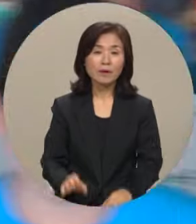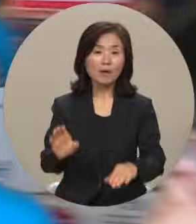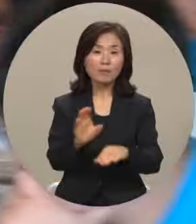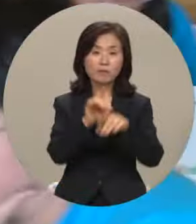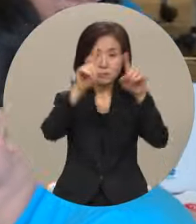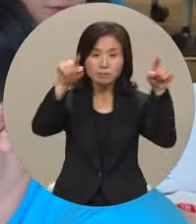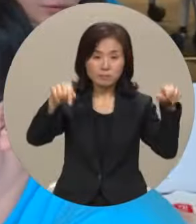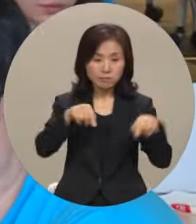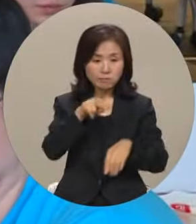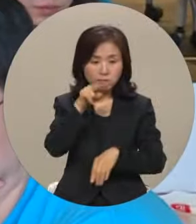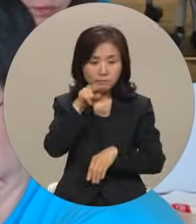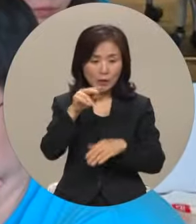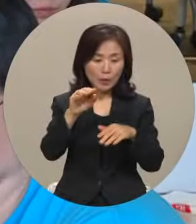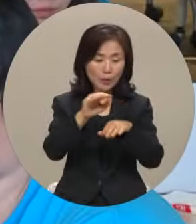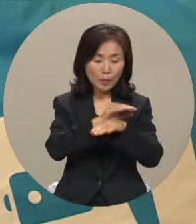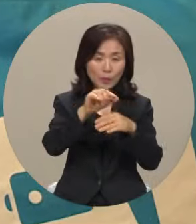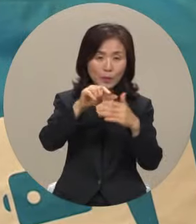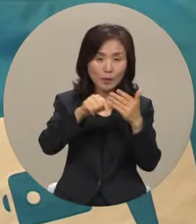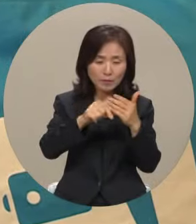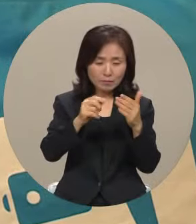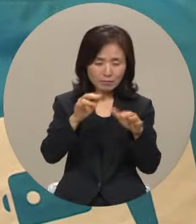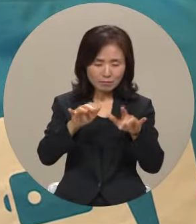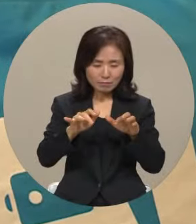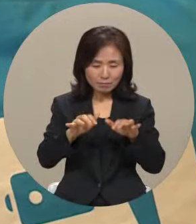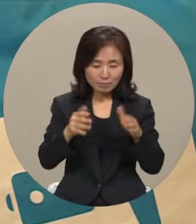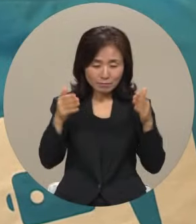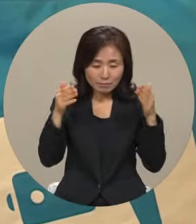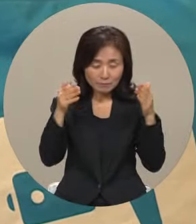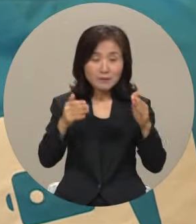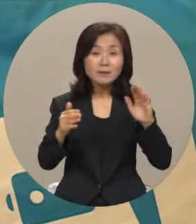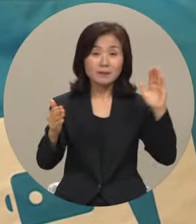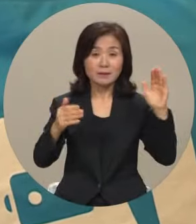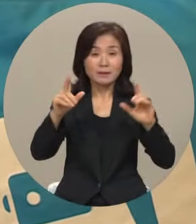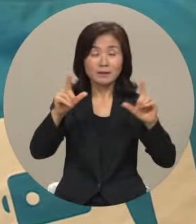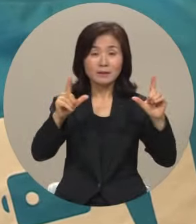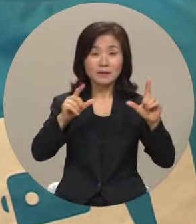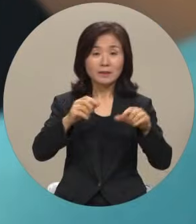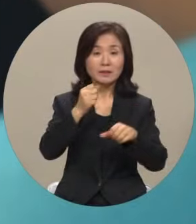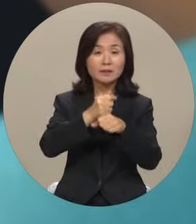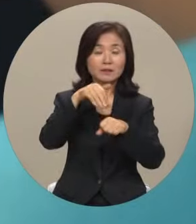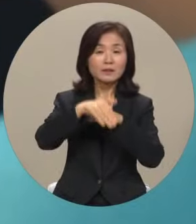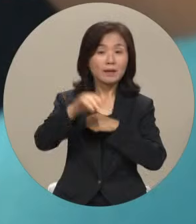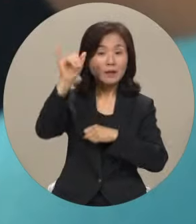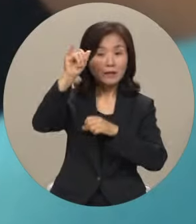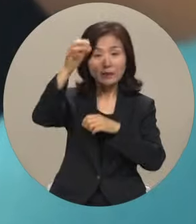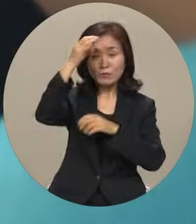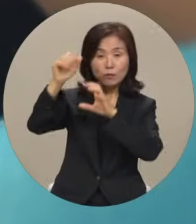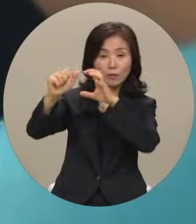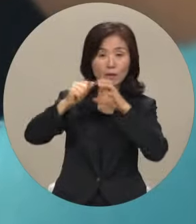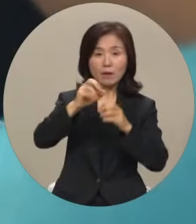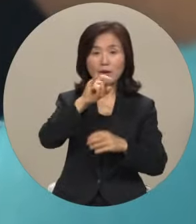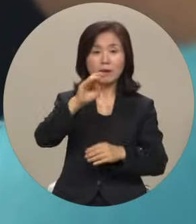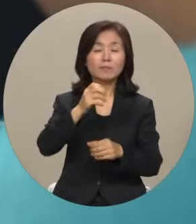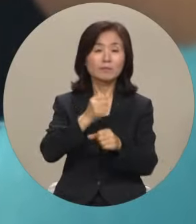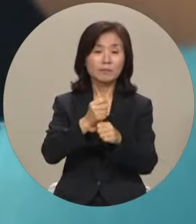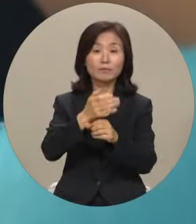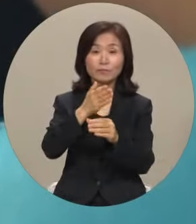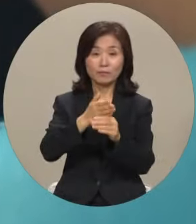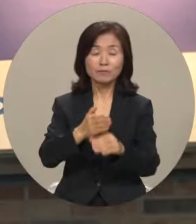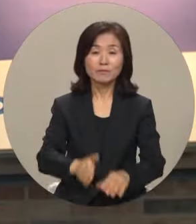컴퓨터를 들여다보며 프로그래밍 작업에 몰두하고 있는 학생들. 생성형 AI 기술을 활용해 앱을 개발하고 있는